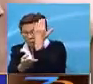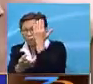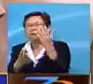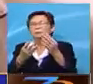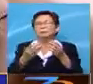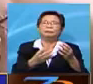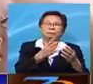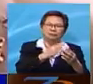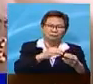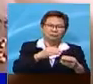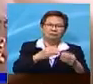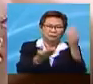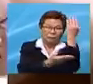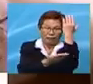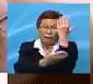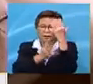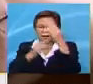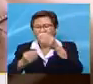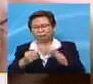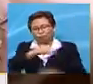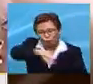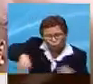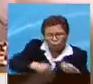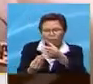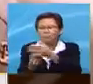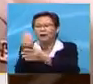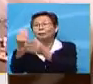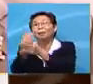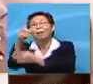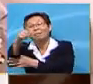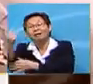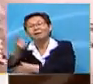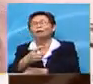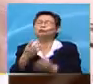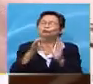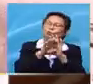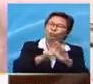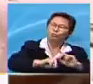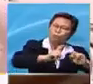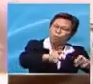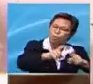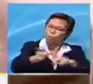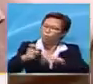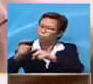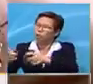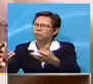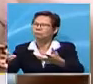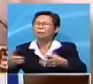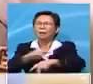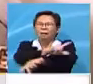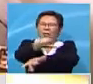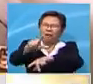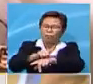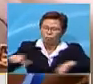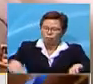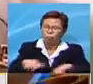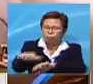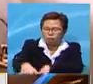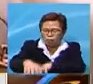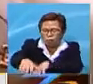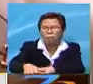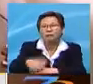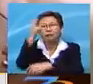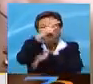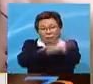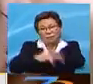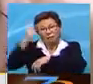tanaman-tanaman lain, contohnya diberikan kepada mana-mana syarikat yang mengusahakan ladang rakyat ini, kerajaan